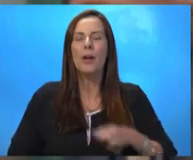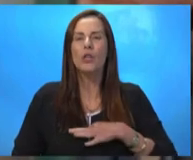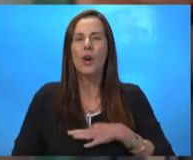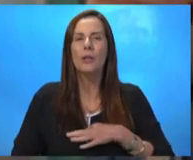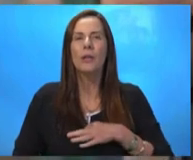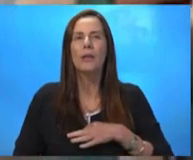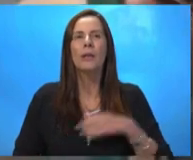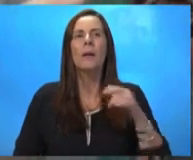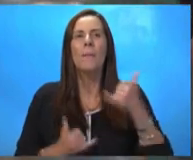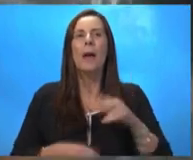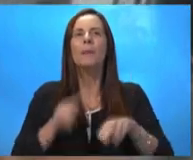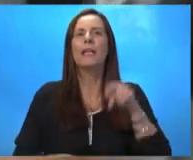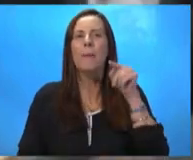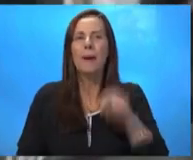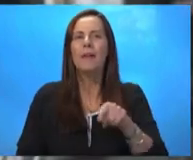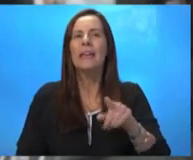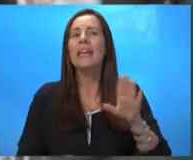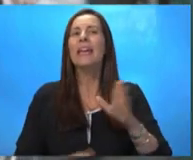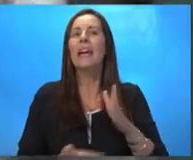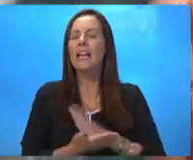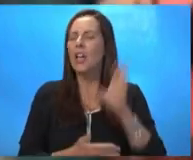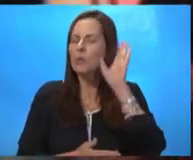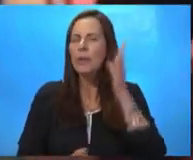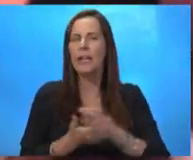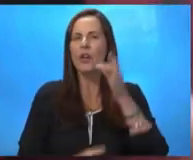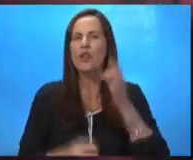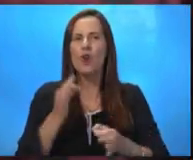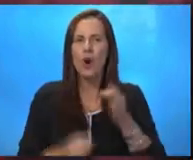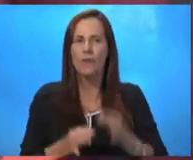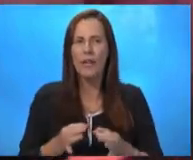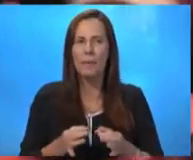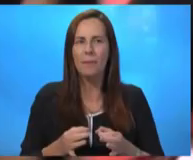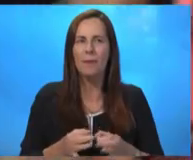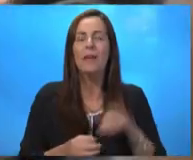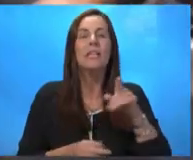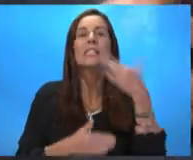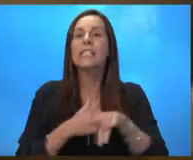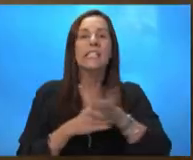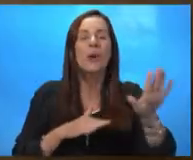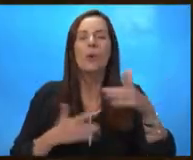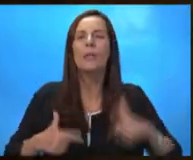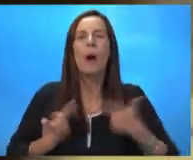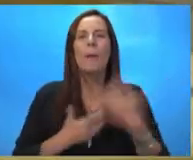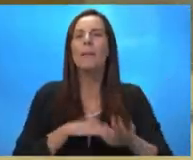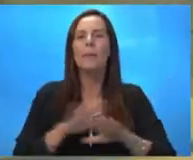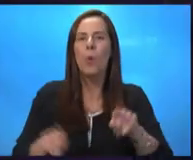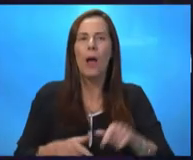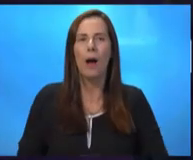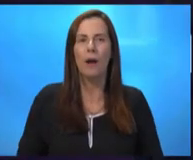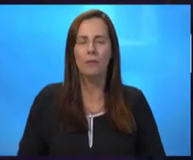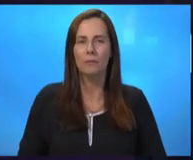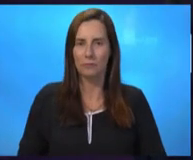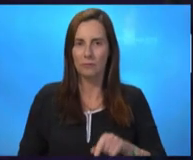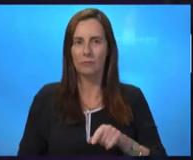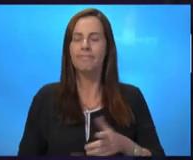היא תטפל בך? היא החליטה לשמוע את החלטת השופטים. אתה נחשב באמת, יקלת. זהו, נגמר לך החיים.